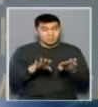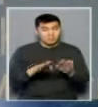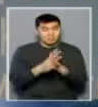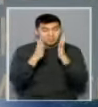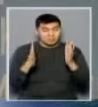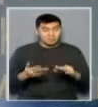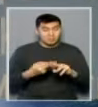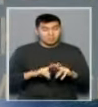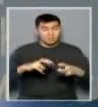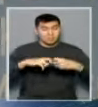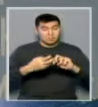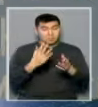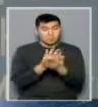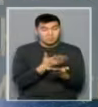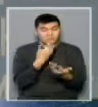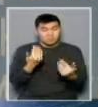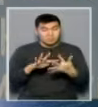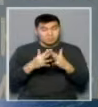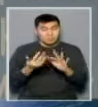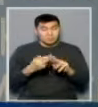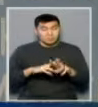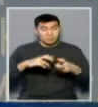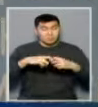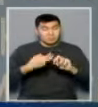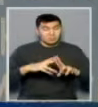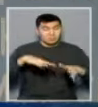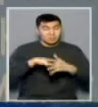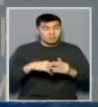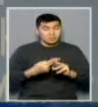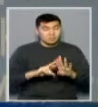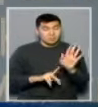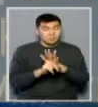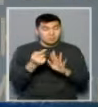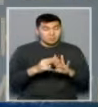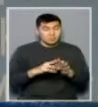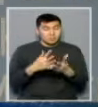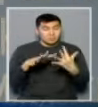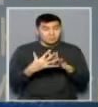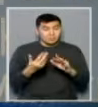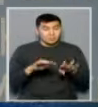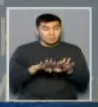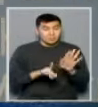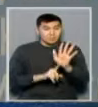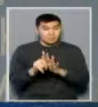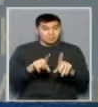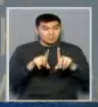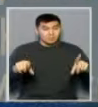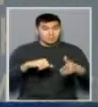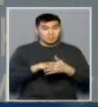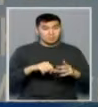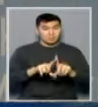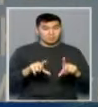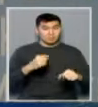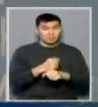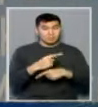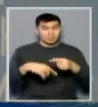бір программалар көп қой, бізде ауыл деген программасы бар. Қазірден бастап ауылда мектептер соғылып жатыр, сол